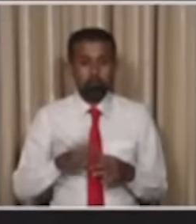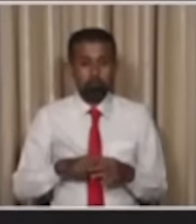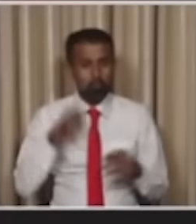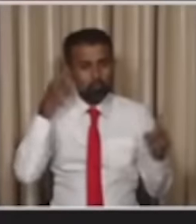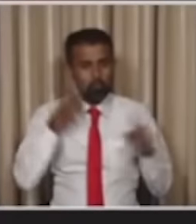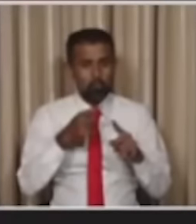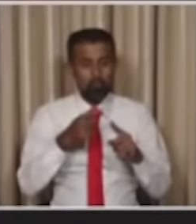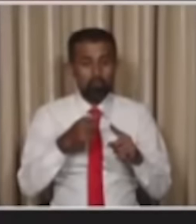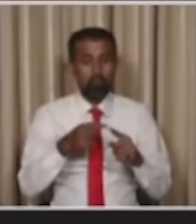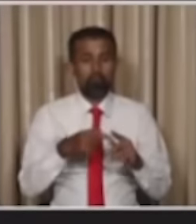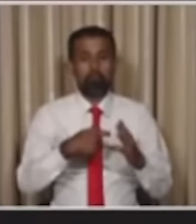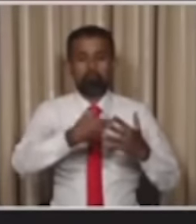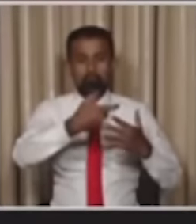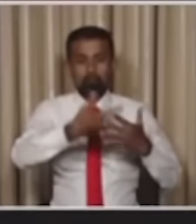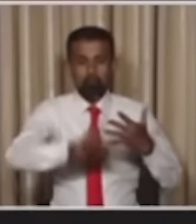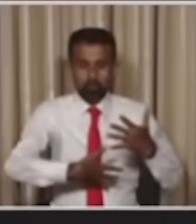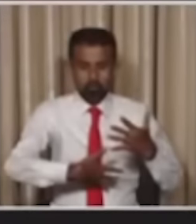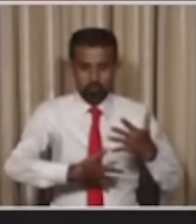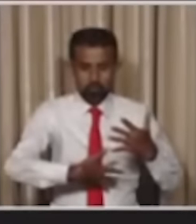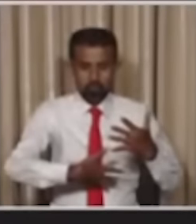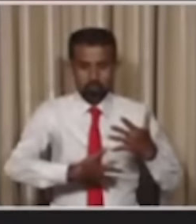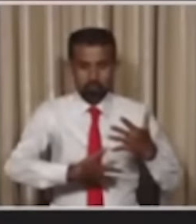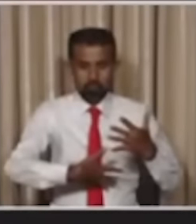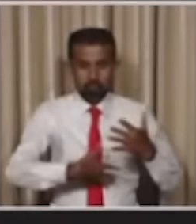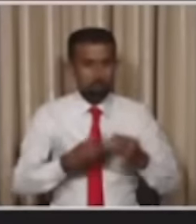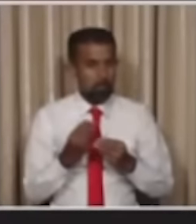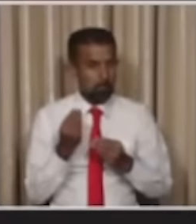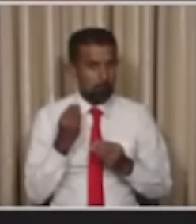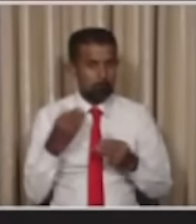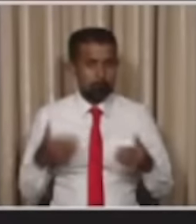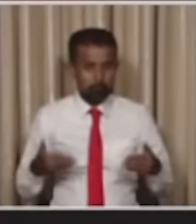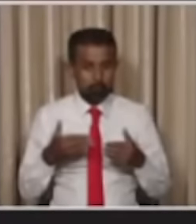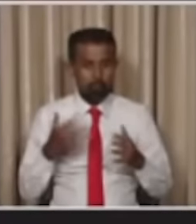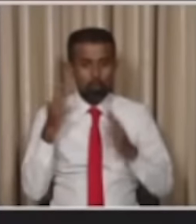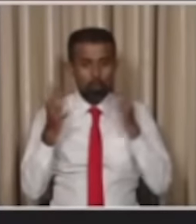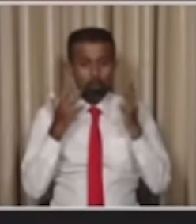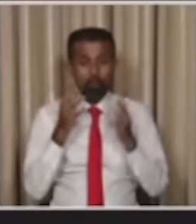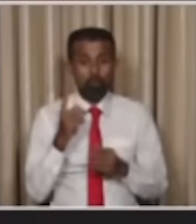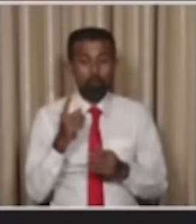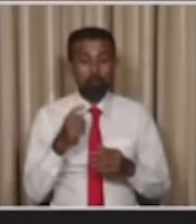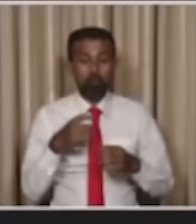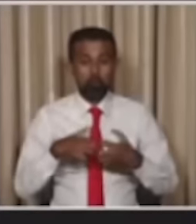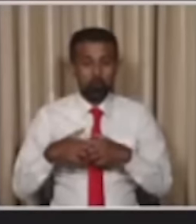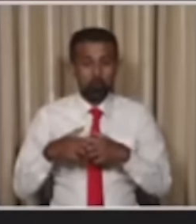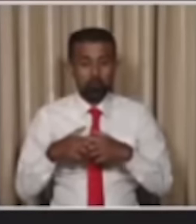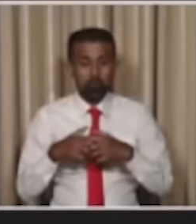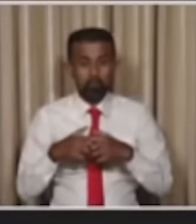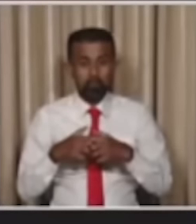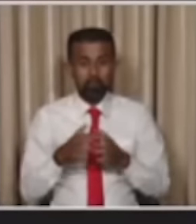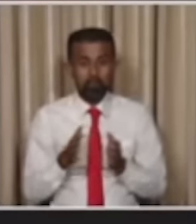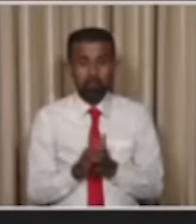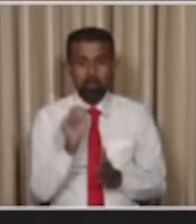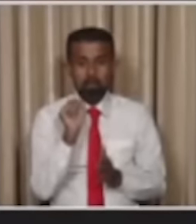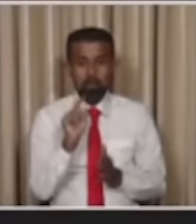ලද වාර්තාවක්. ඒ වාර්තාවේ නූතන ලෝකයේ මුහුණ දෙන විශේෂම අවදහනම් අතර ඔවුන් නම්